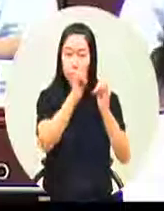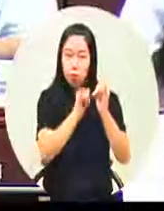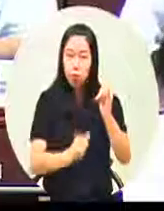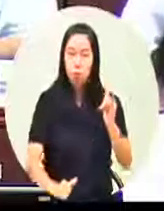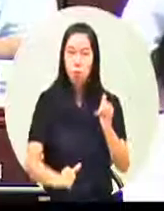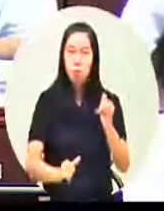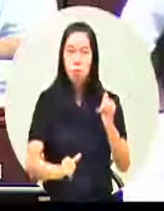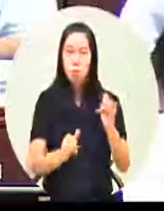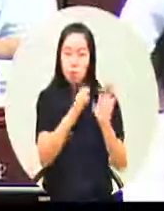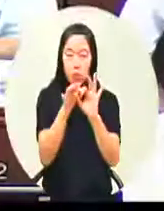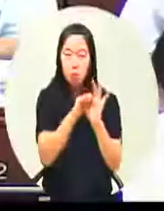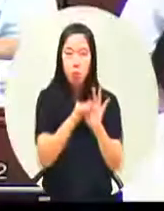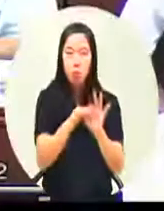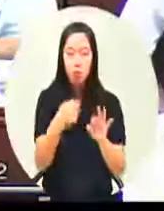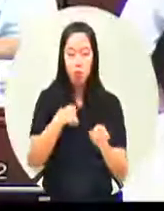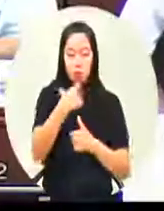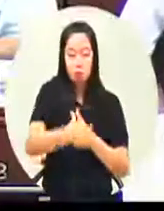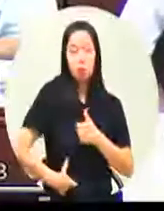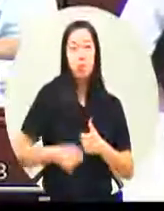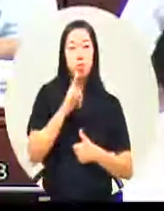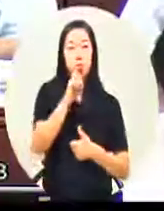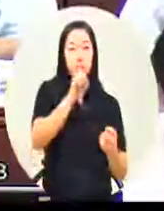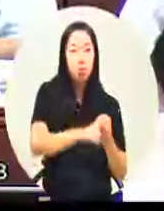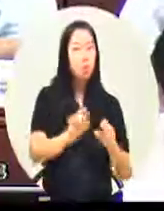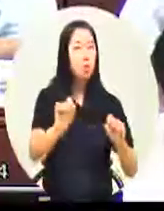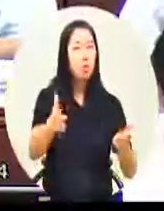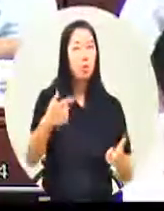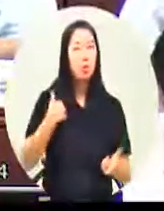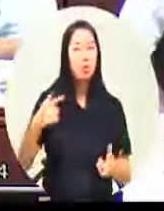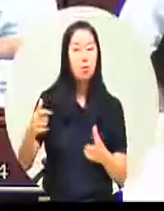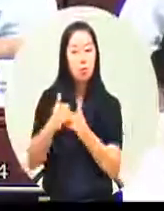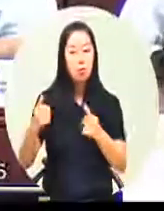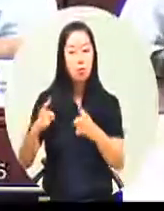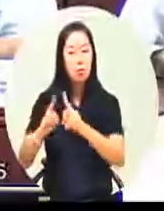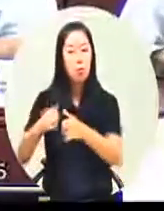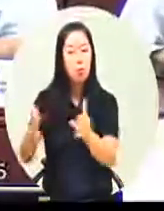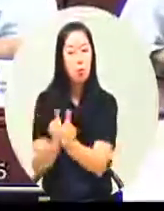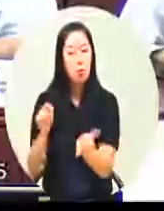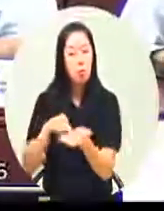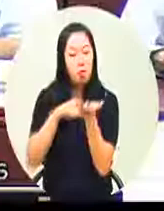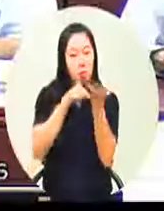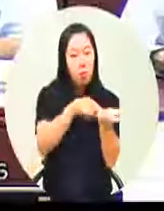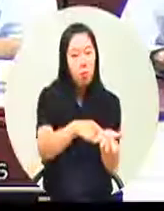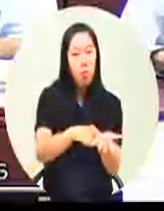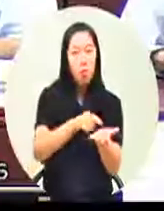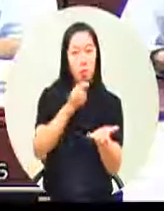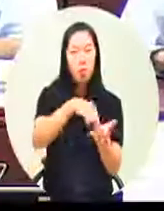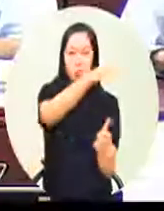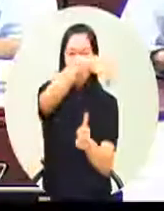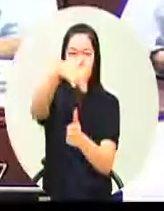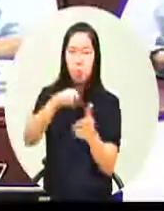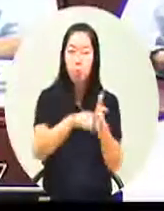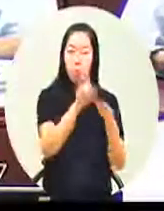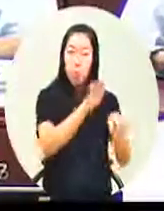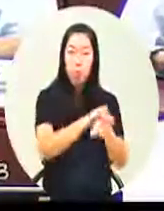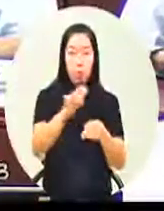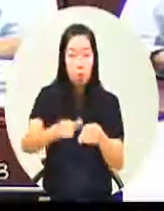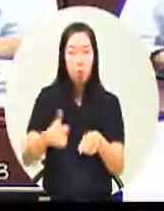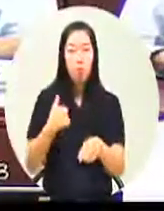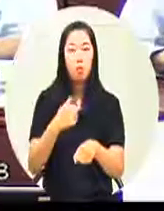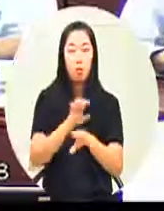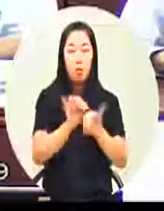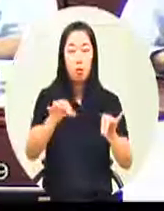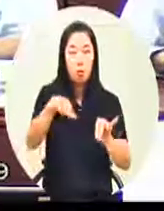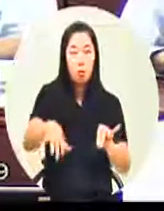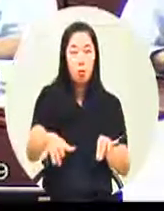所以这个部分不是我说了算，我想应该是由民间来提出。那我们会找一些学者专家，对于地方熟